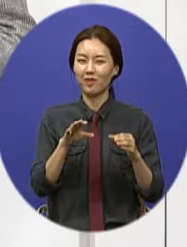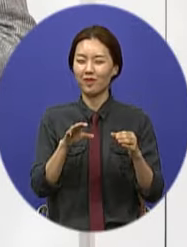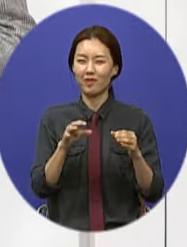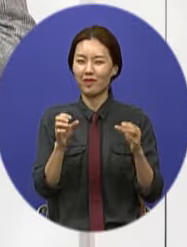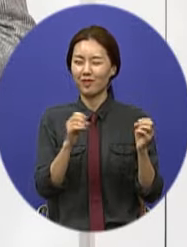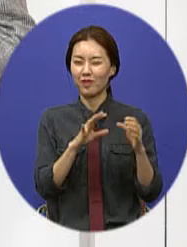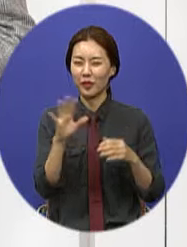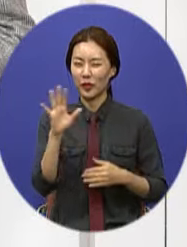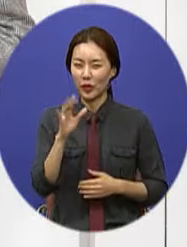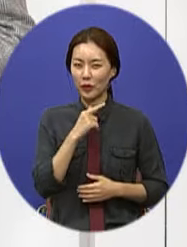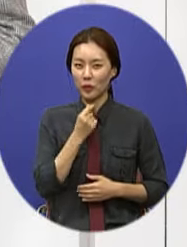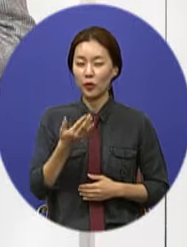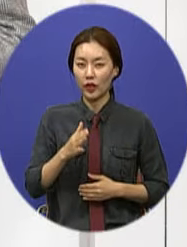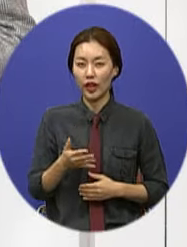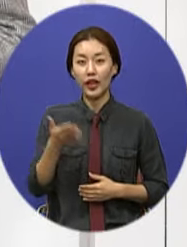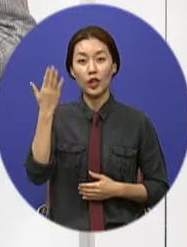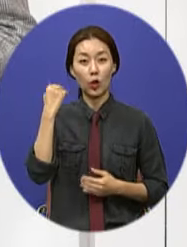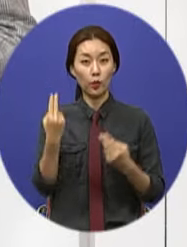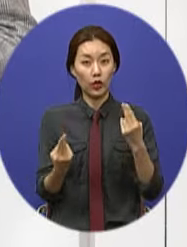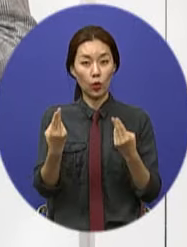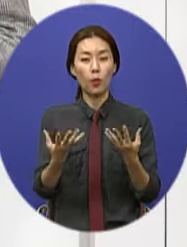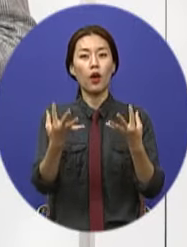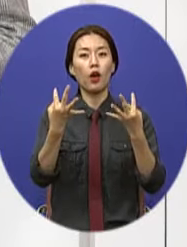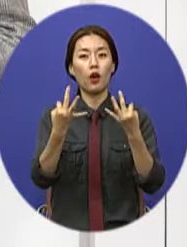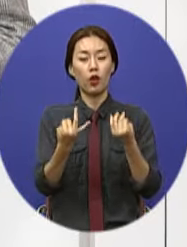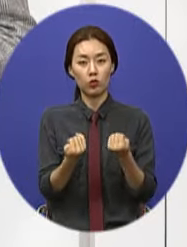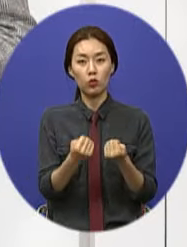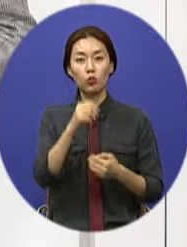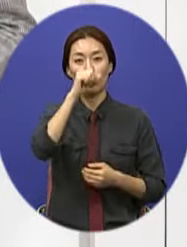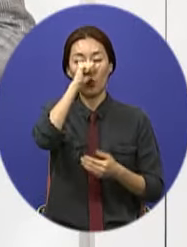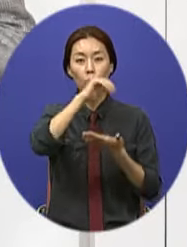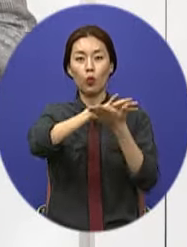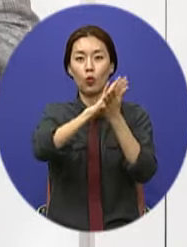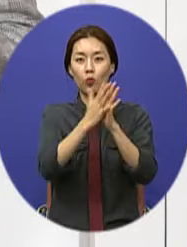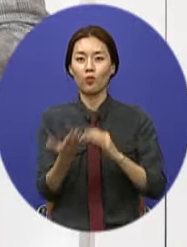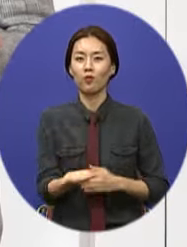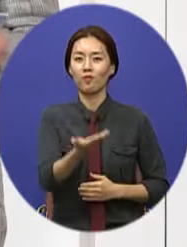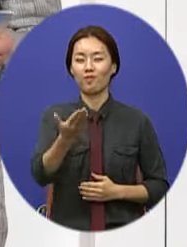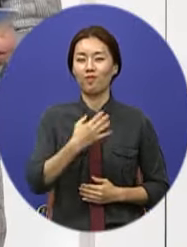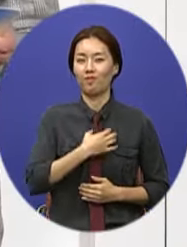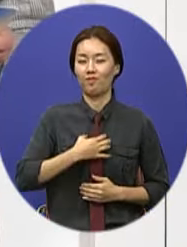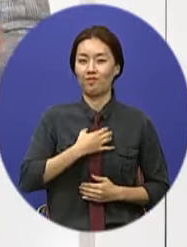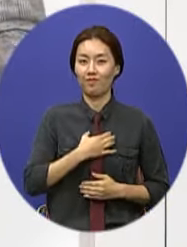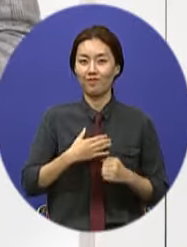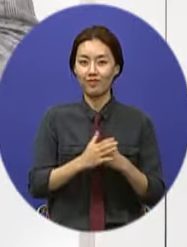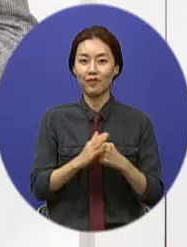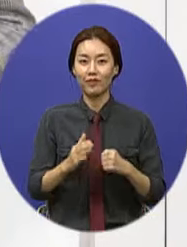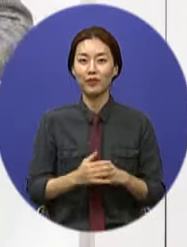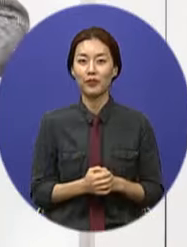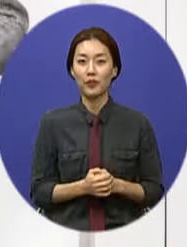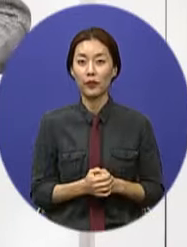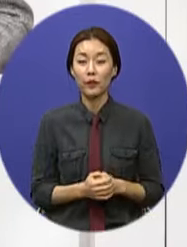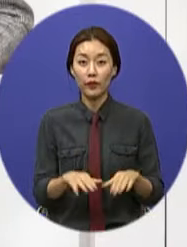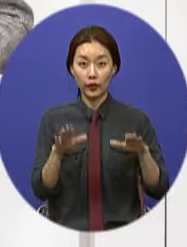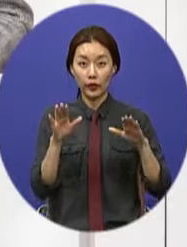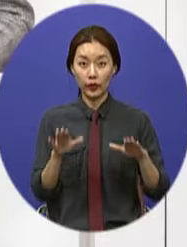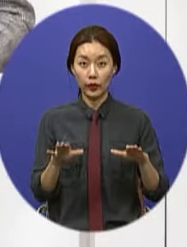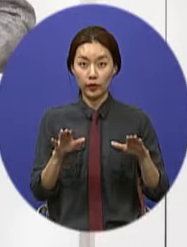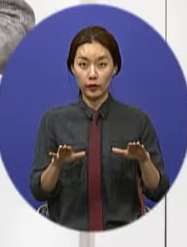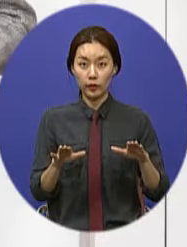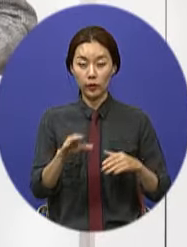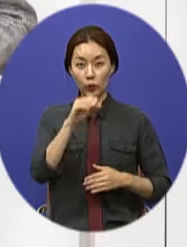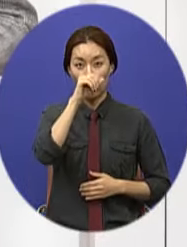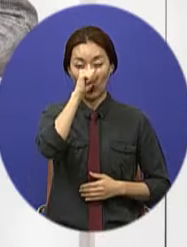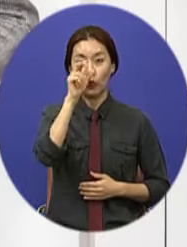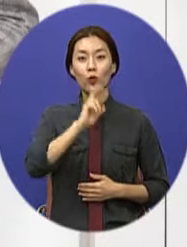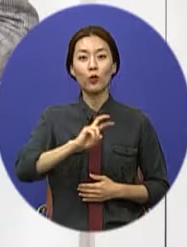네, 네. 예, 이제 많이 좋아졌습니다. 아유, 아, 다행입니다. 너무 다행입니다. 예. 그렇군요. 예. 자, 예. 오늘은 또